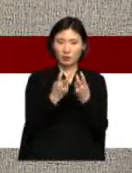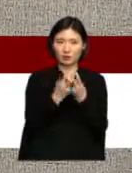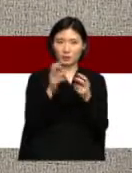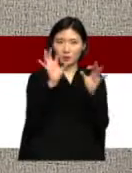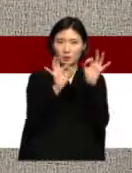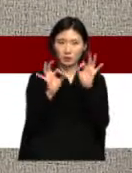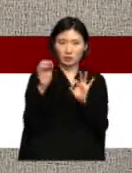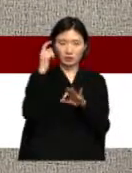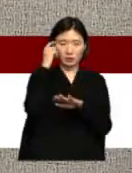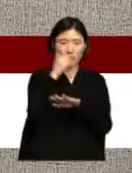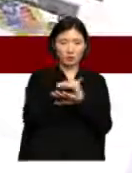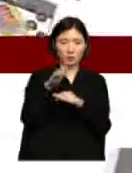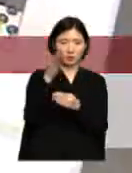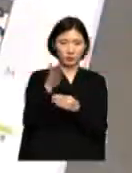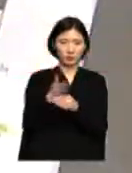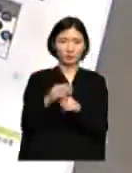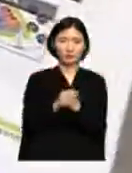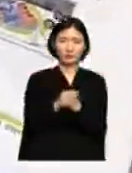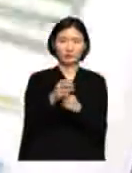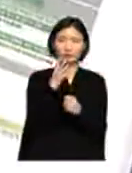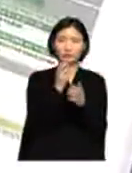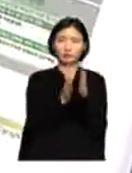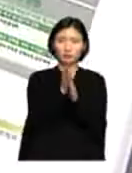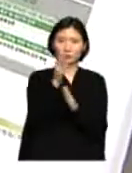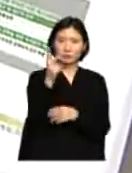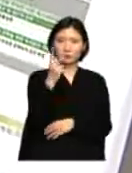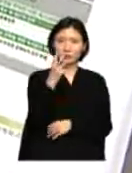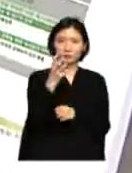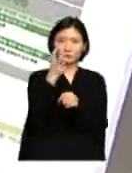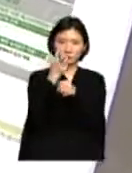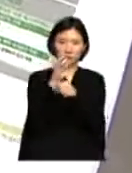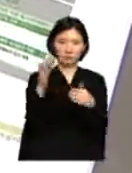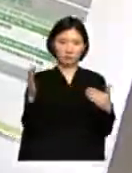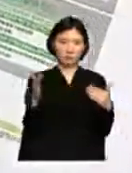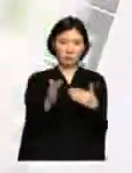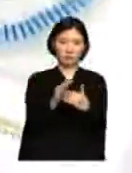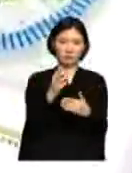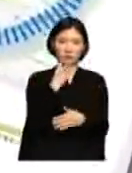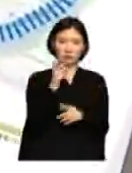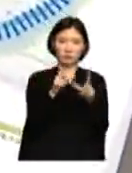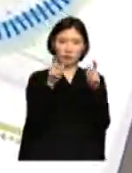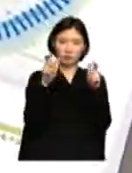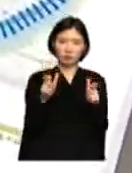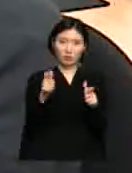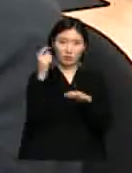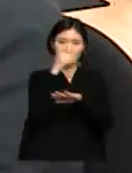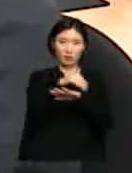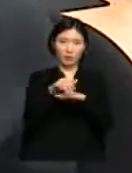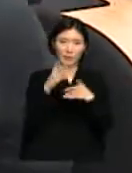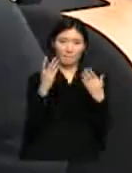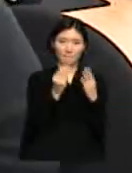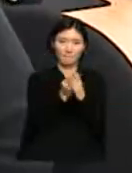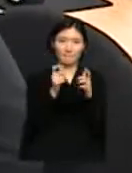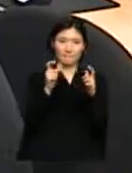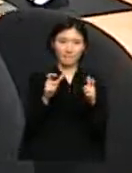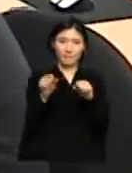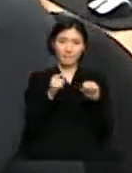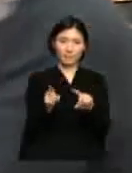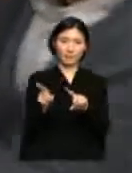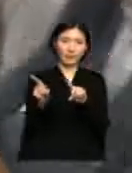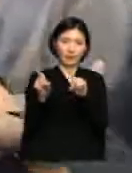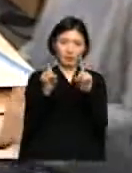도출할 계획으로 있습니다. 서울시는 오는 2030년까지 서울 생활권 계획을 완성해 지역에